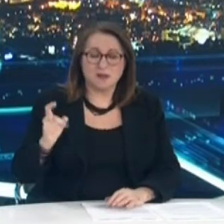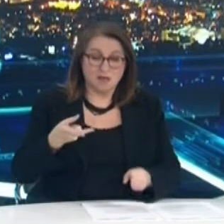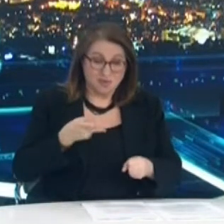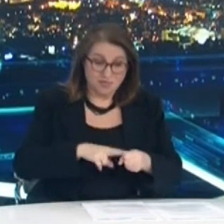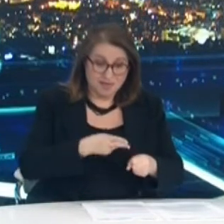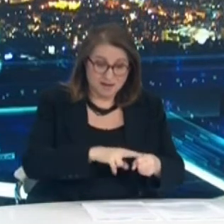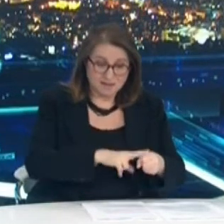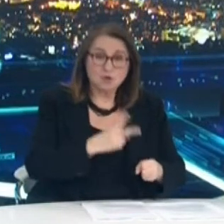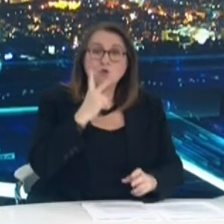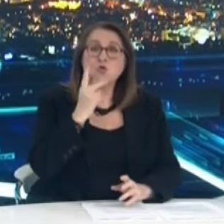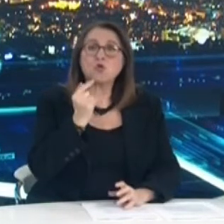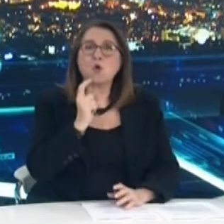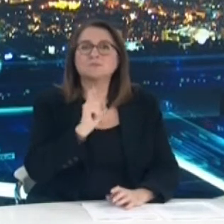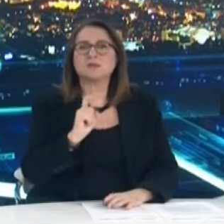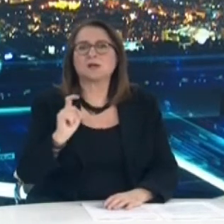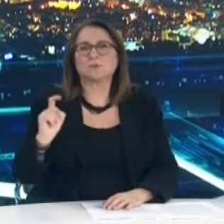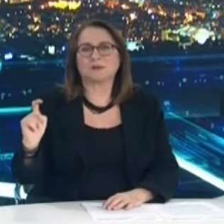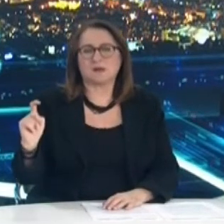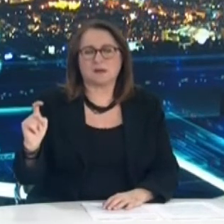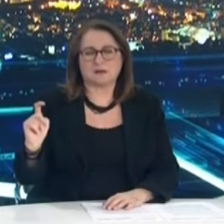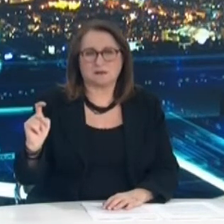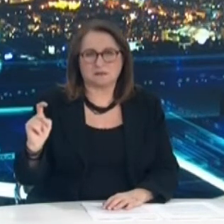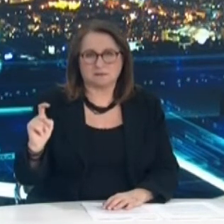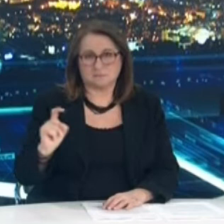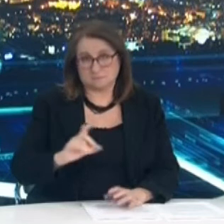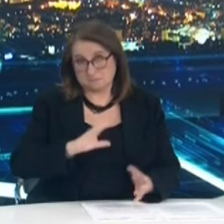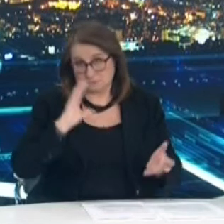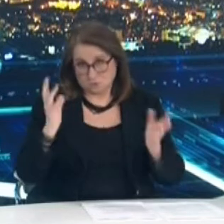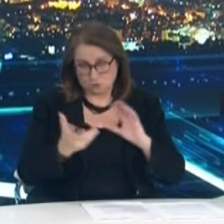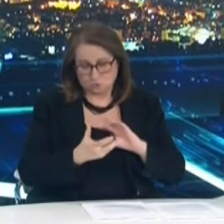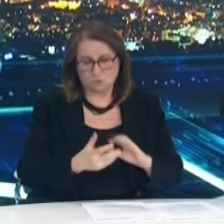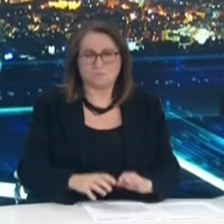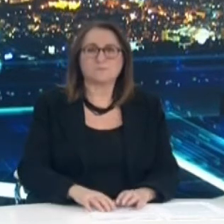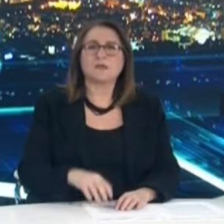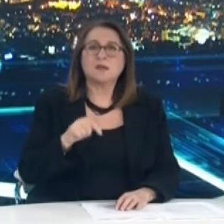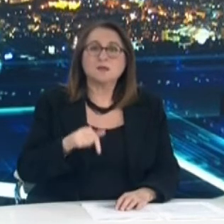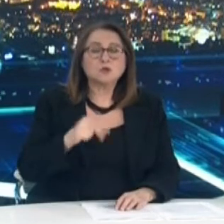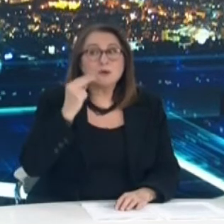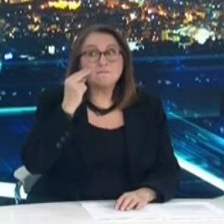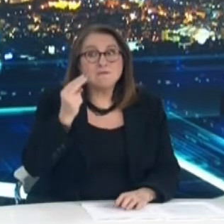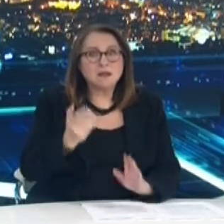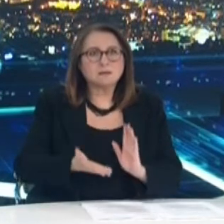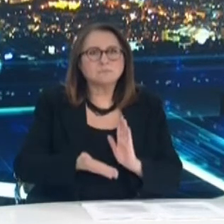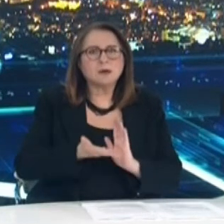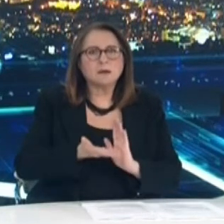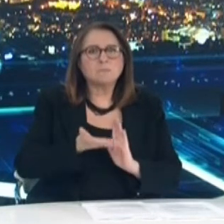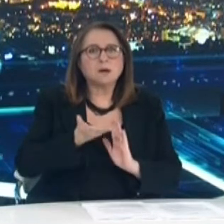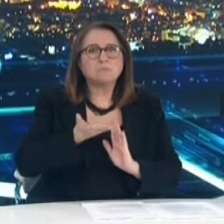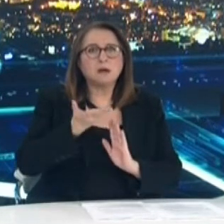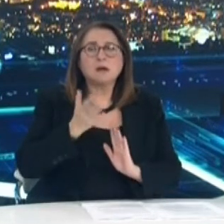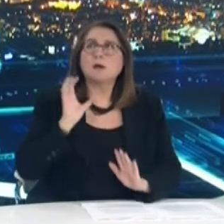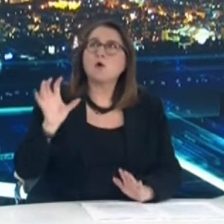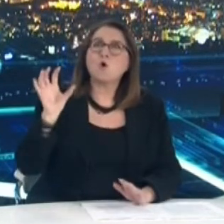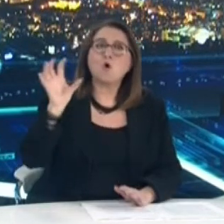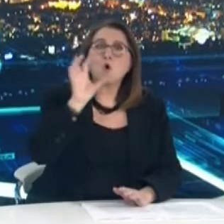Τα επιδημιολογικά δεδομένα από όλο τον κόσμο δείχνουν ότι παρατηρείται αύξηση κρούσματων σε πολλές περιοχές του πλανήτη,